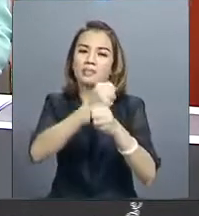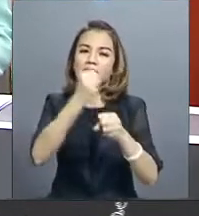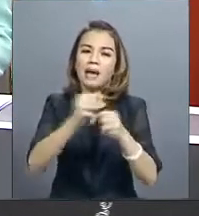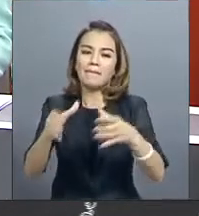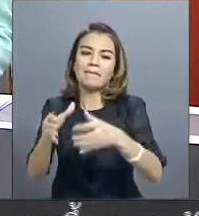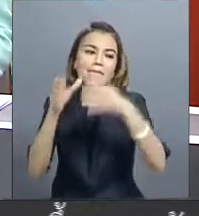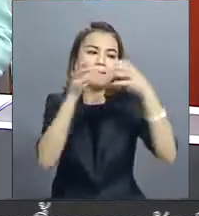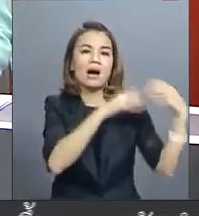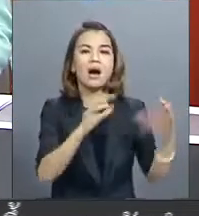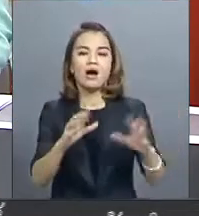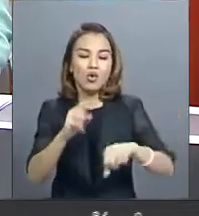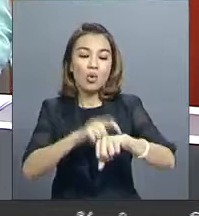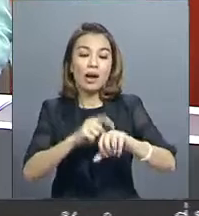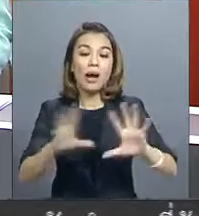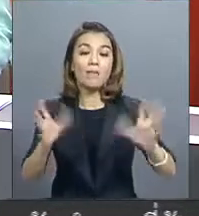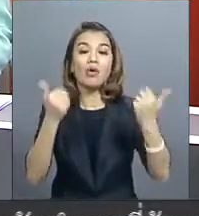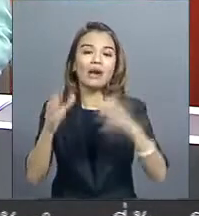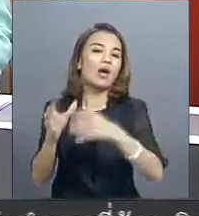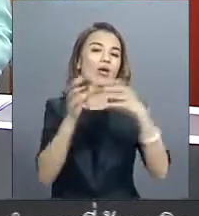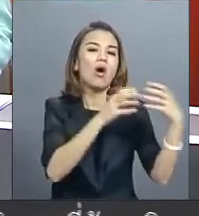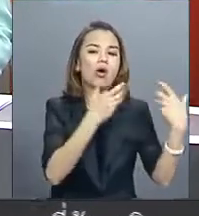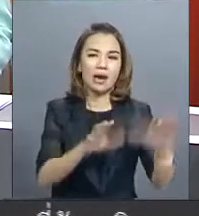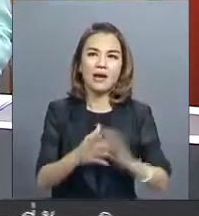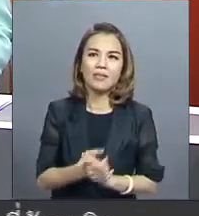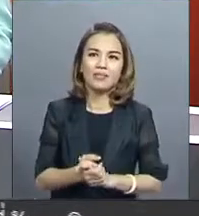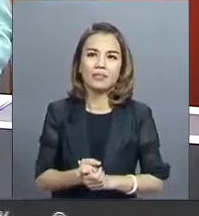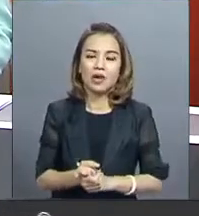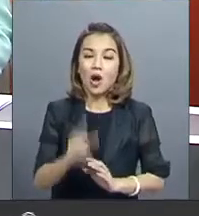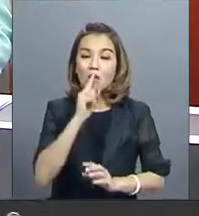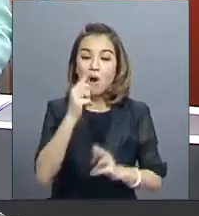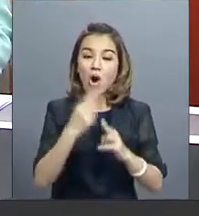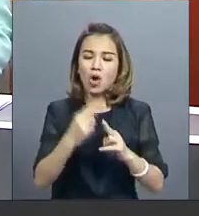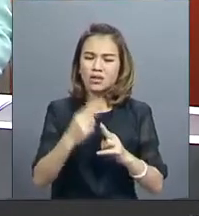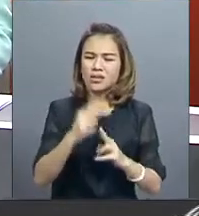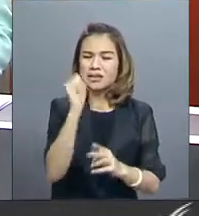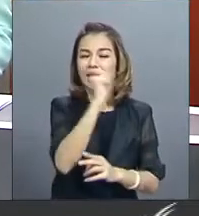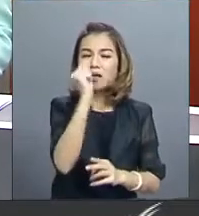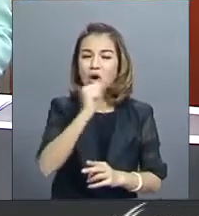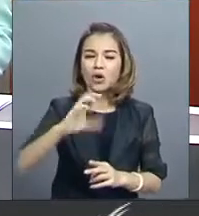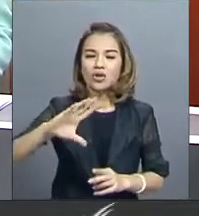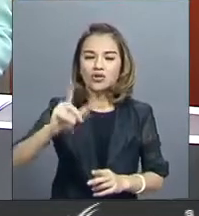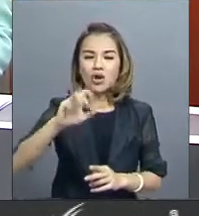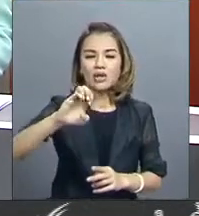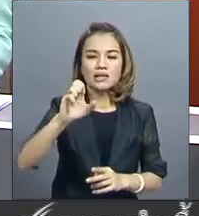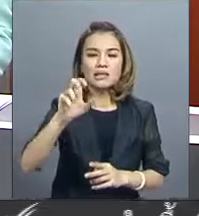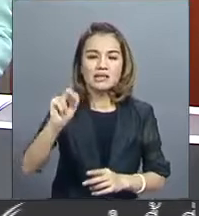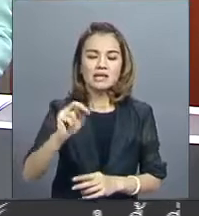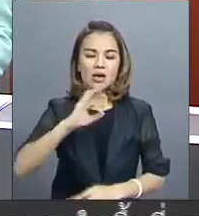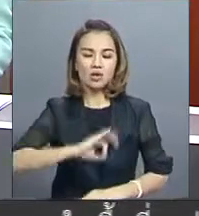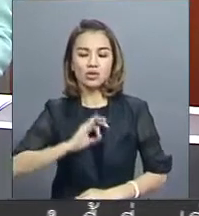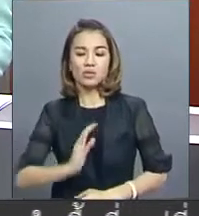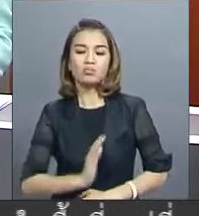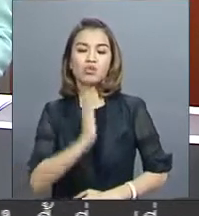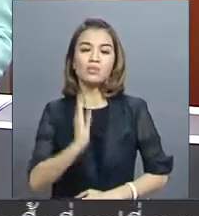หลายต่อหลายคนค่ะ ค่ะหนึ่งในนั้นนะคะก็มีนายชินชินวุฒินะคะที่เปิดเผยว่ารู้สึกภาคภูมิใจตลอดที่ทำหน้า